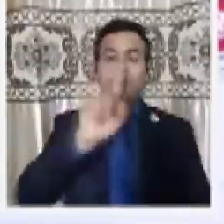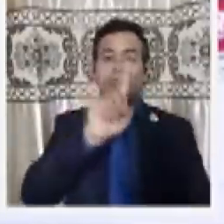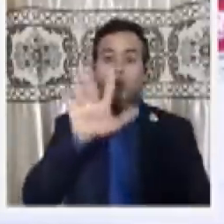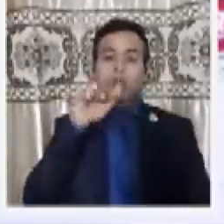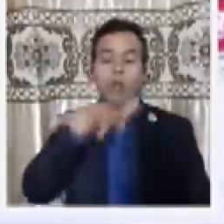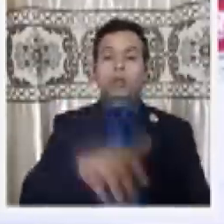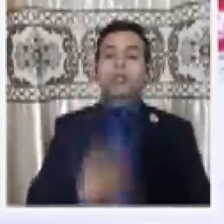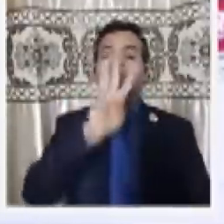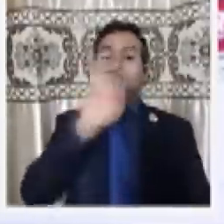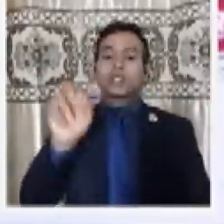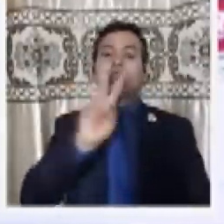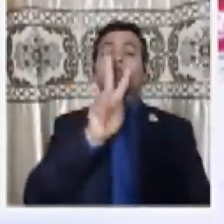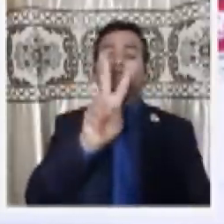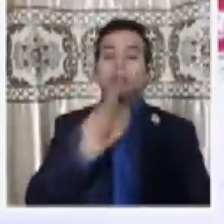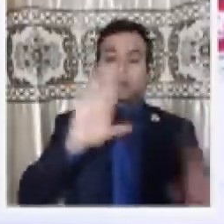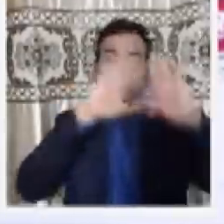1,72,512 জন এবং এ পর্যন্ত